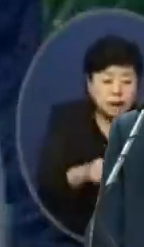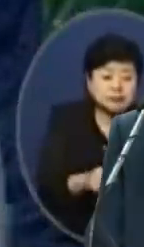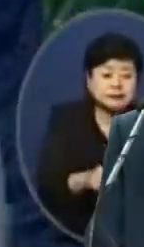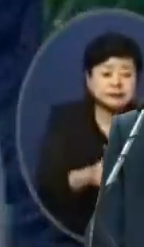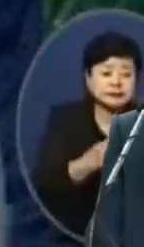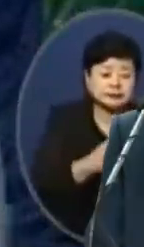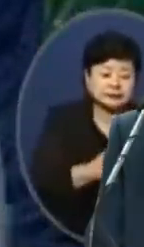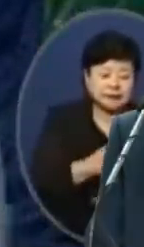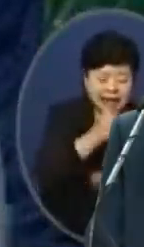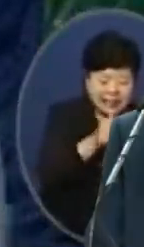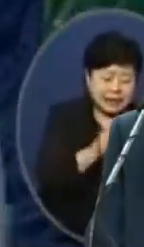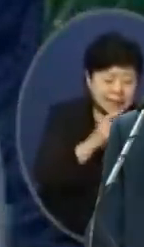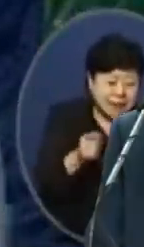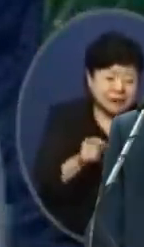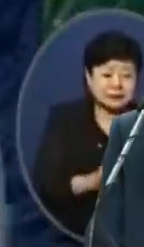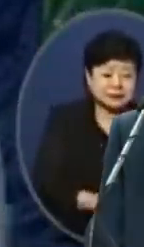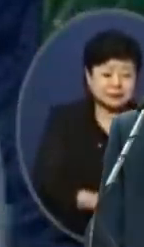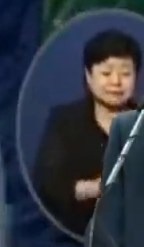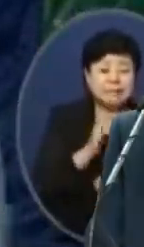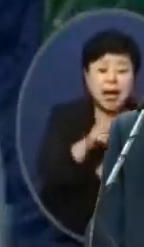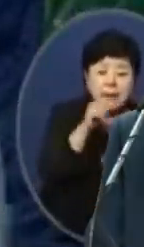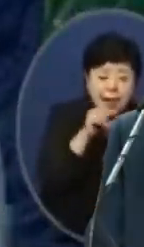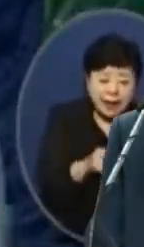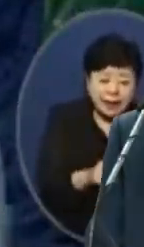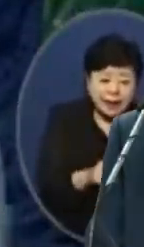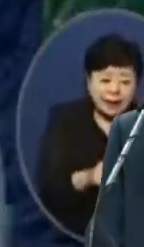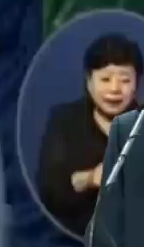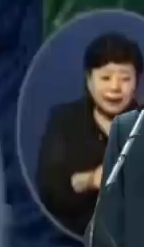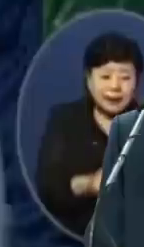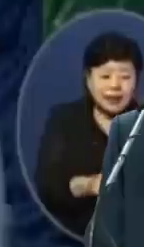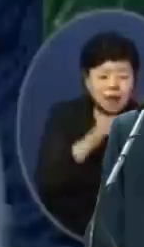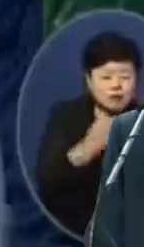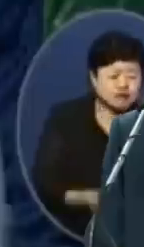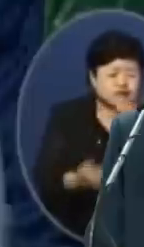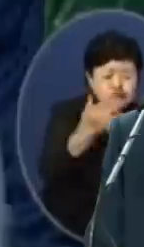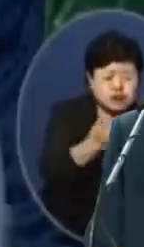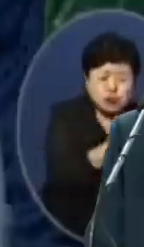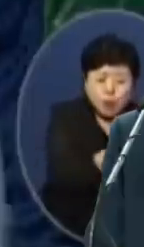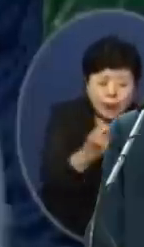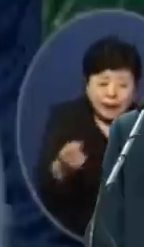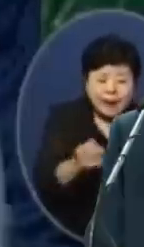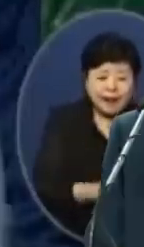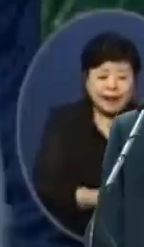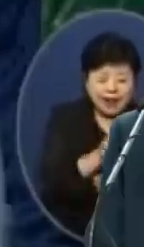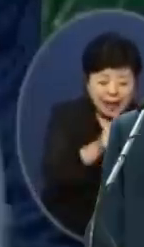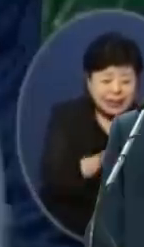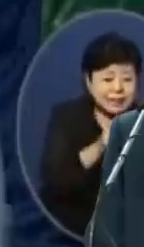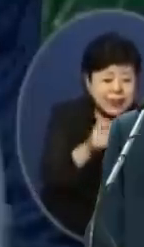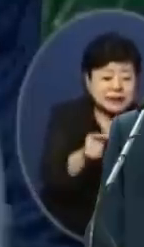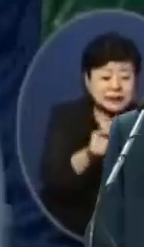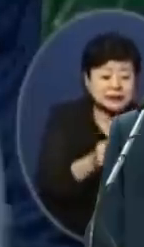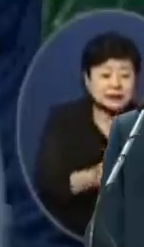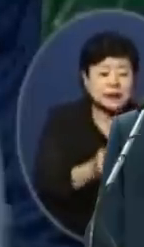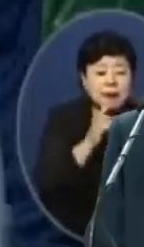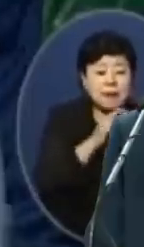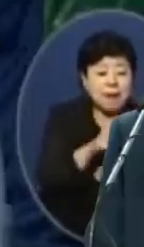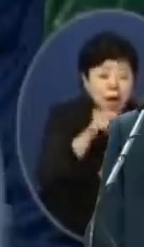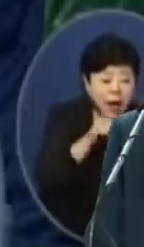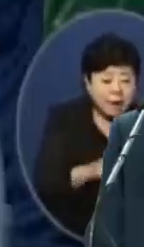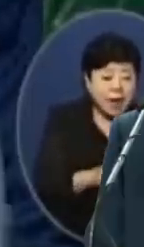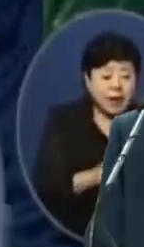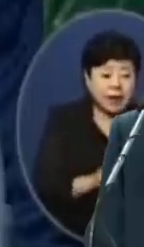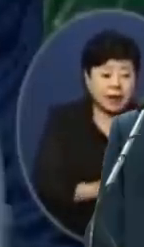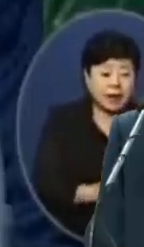가다듬어 하나님 말씀 읽으면 마음이 화끈화끈 불타는 것 같아요. 하나님 말씀은 마음에 불이 붙은 것